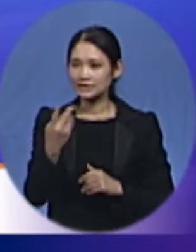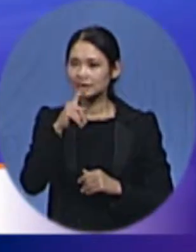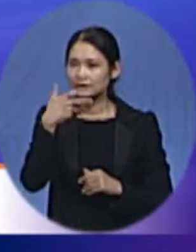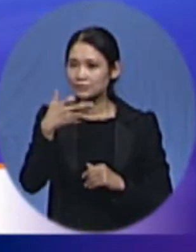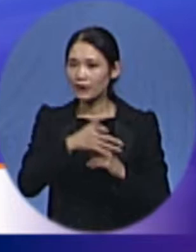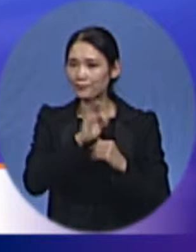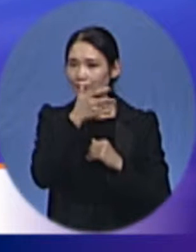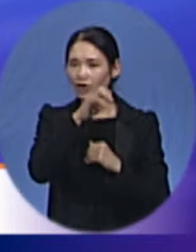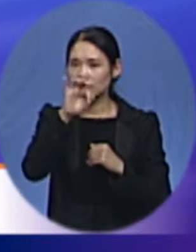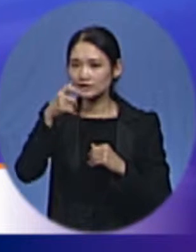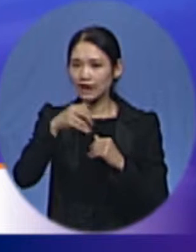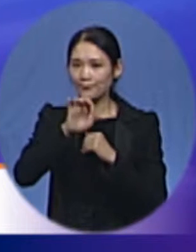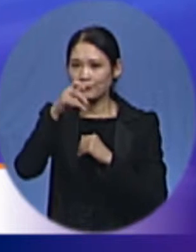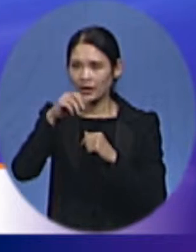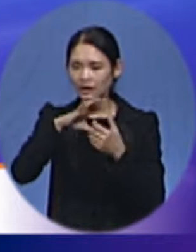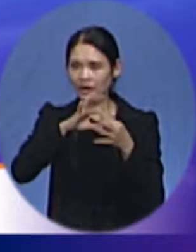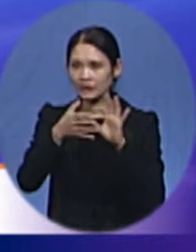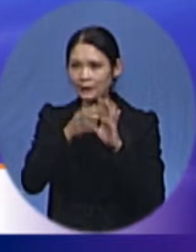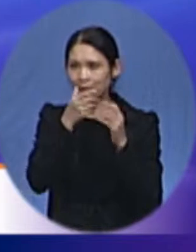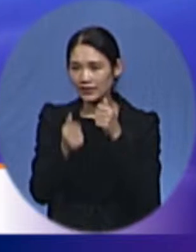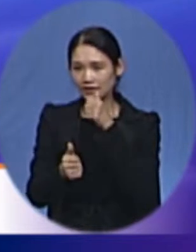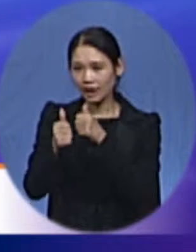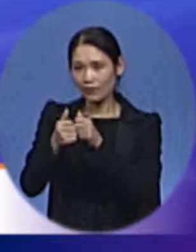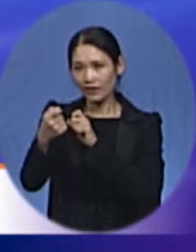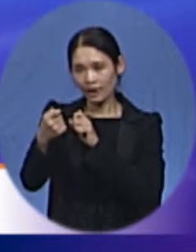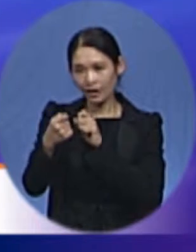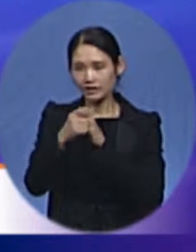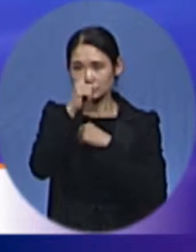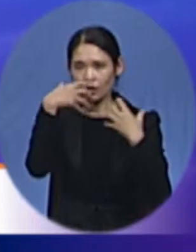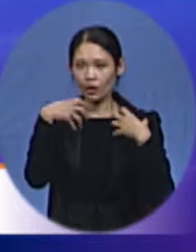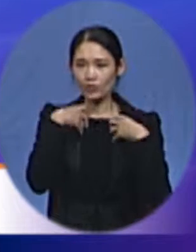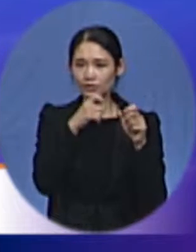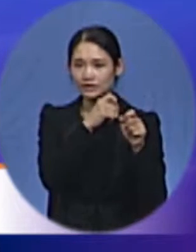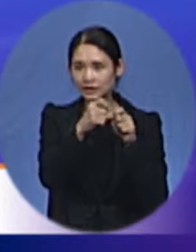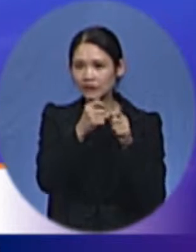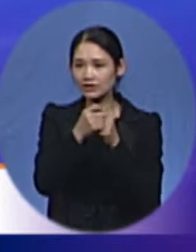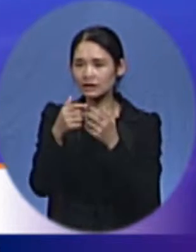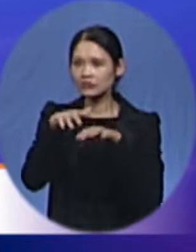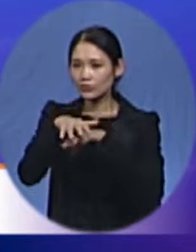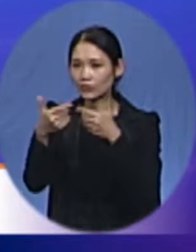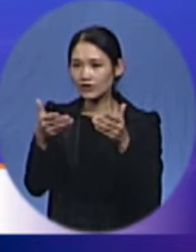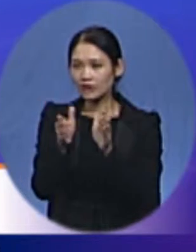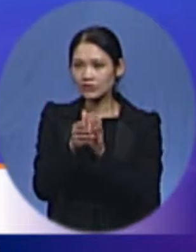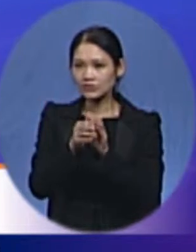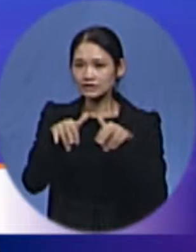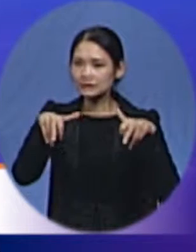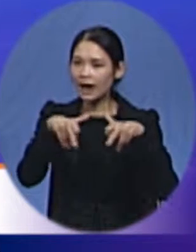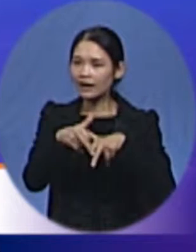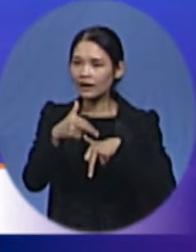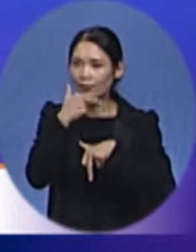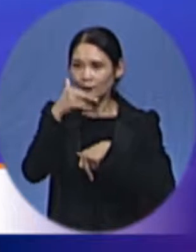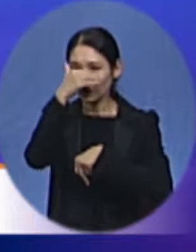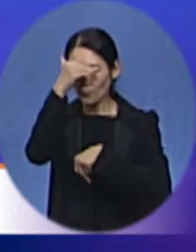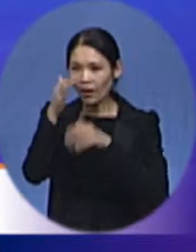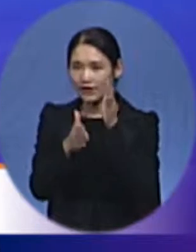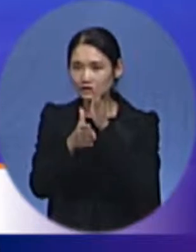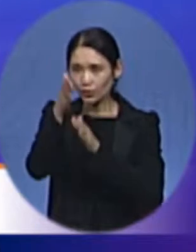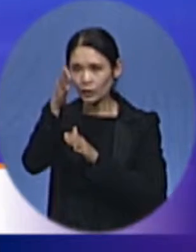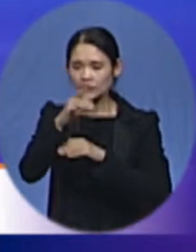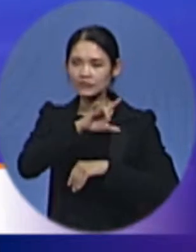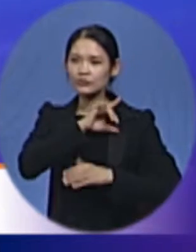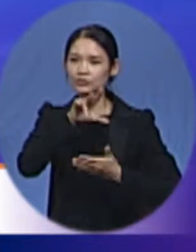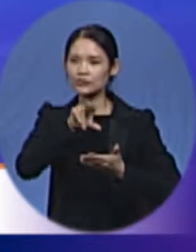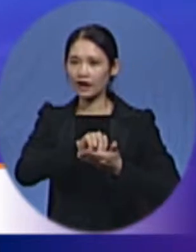2018 평창 패럴림픽 대회를 앞두고 정부와 조직위, 지자체가 이 무장의 관광도시를 창출하겠다는 야심찬